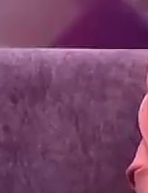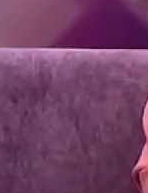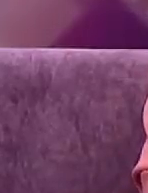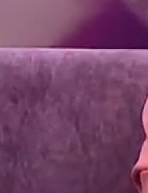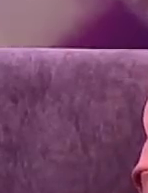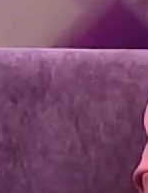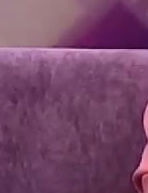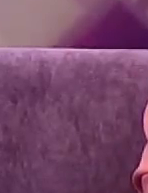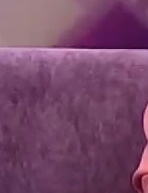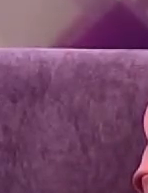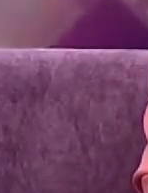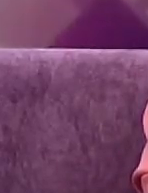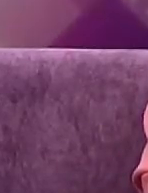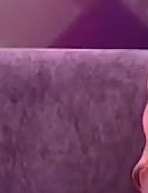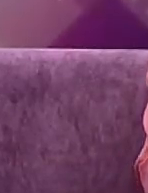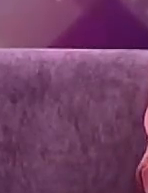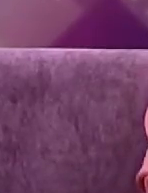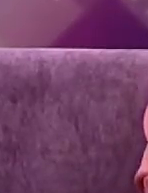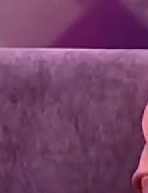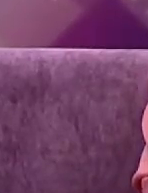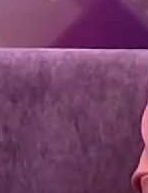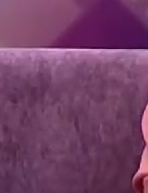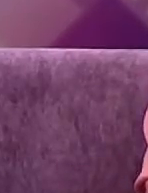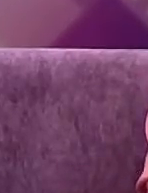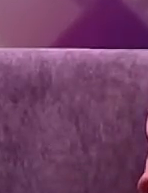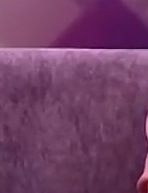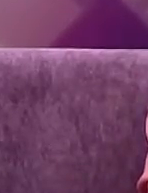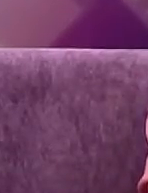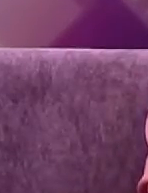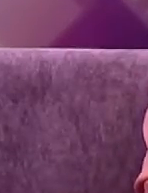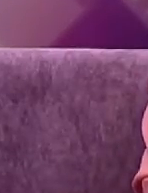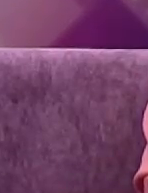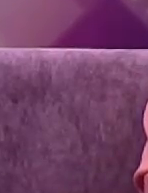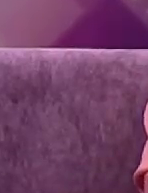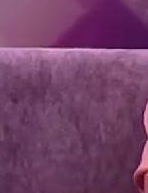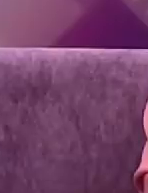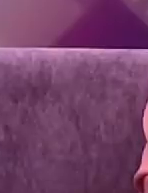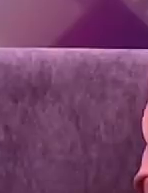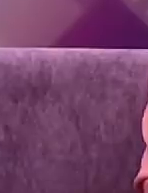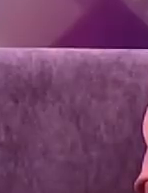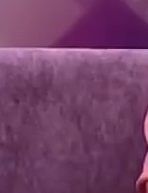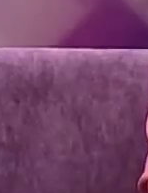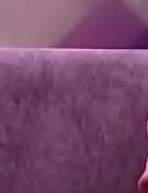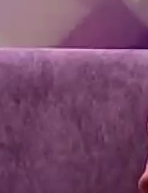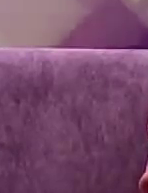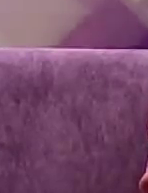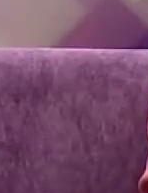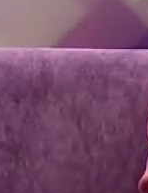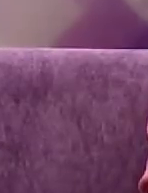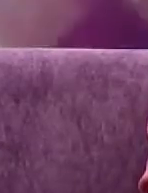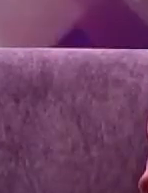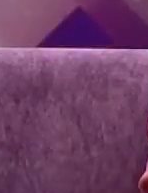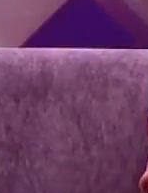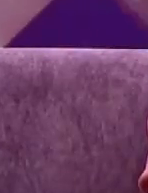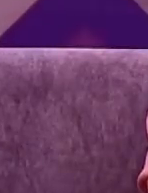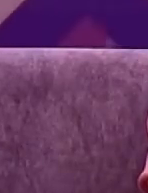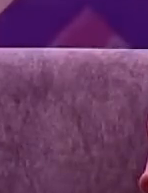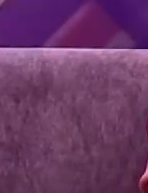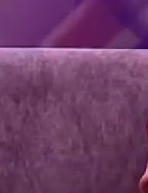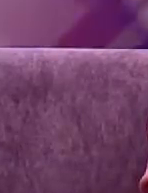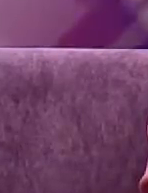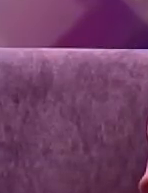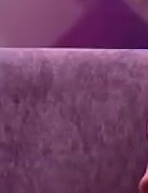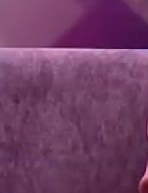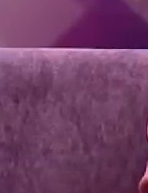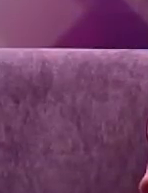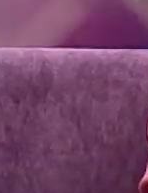말이야, 라떼는 말이야. 이에 대해서 임종석 전 비서실장은 거시기가 거시기하요 라고 얘기를 했답니다. 잠시 후 이야기 나눠보겠습니다. 지금